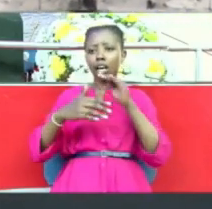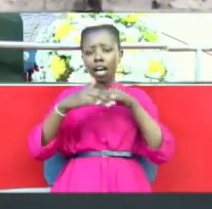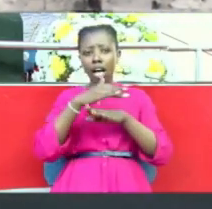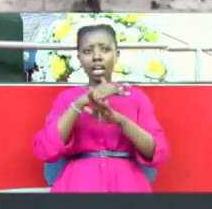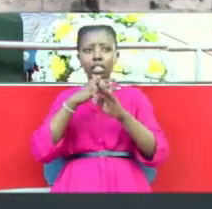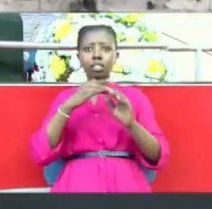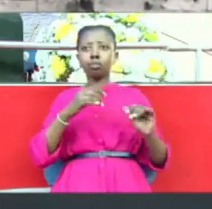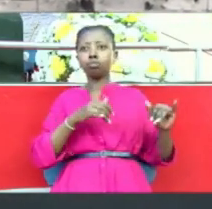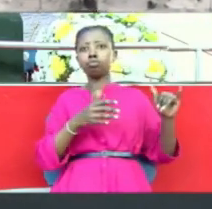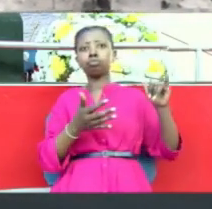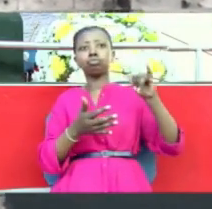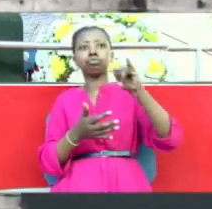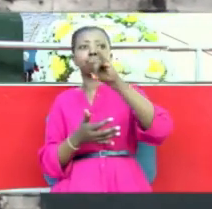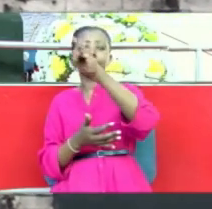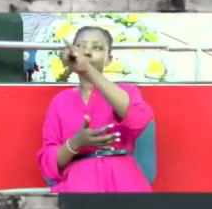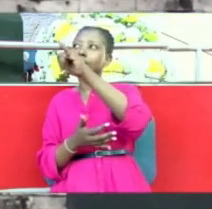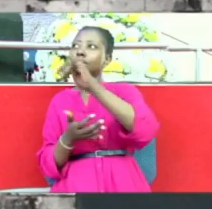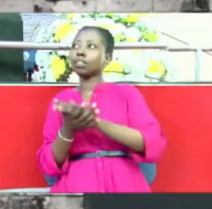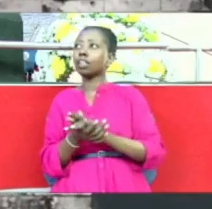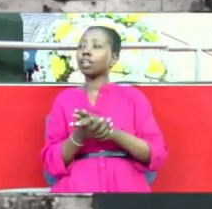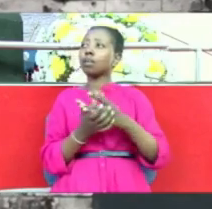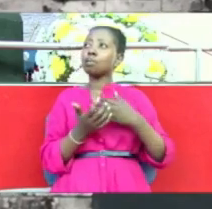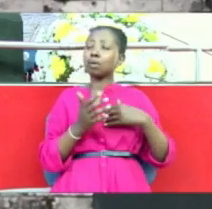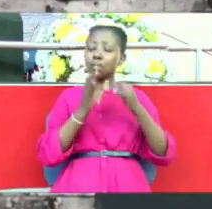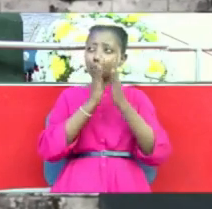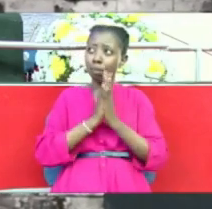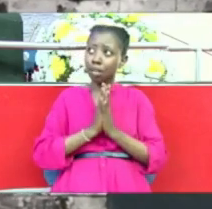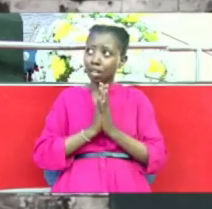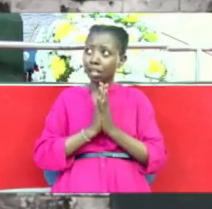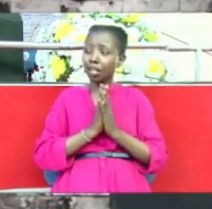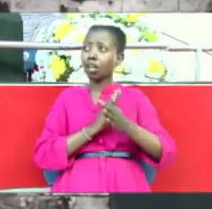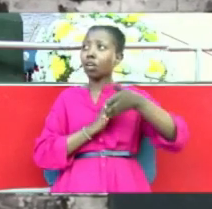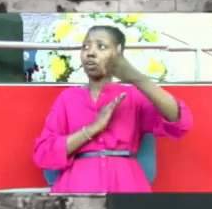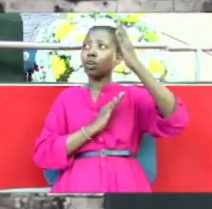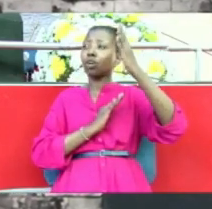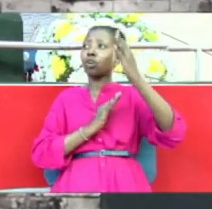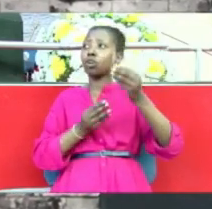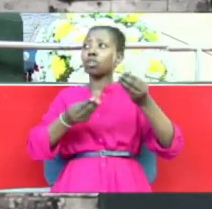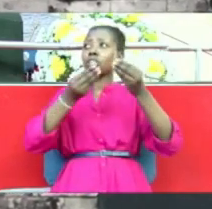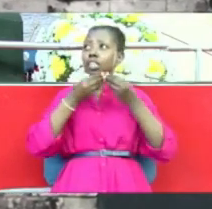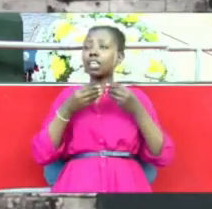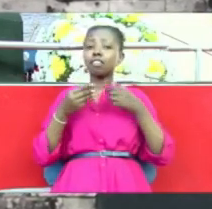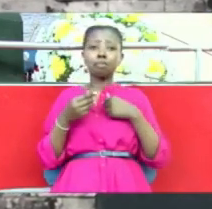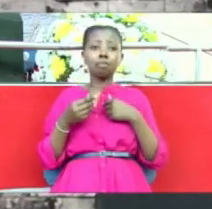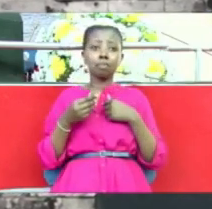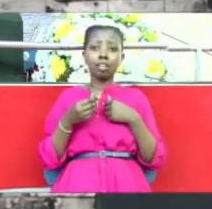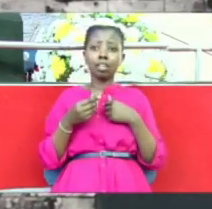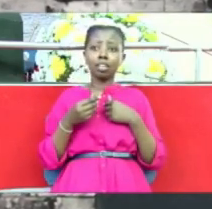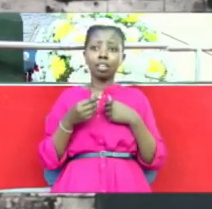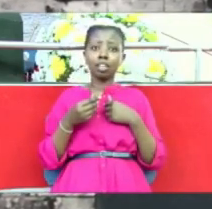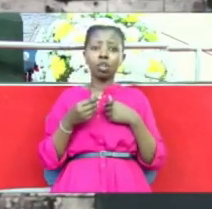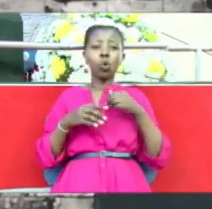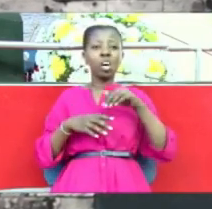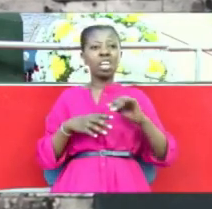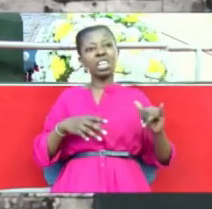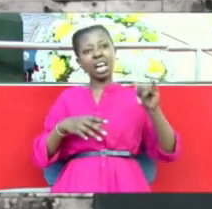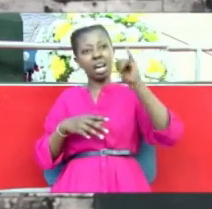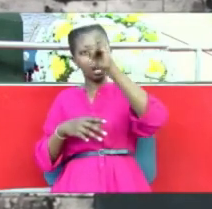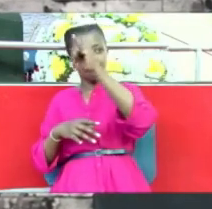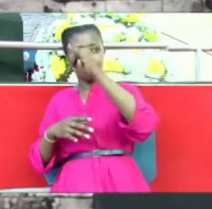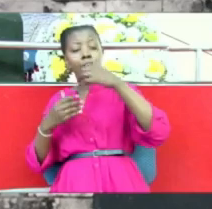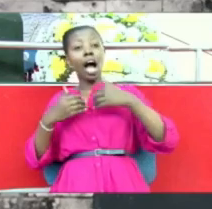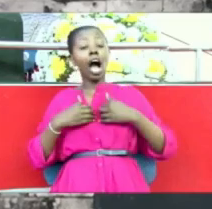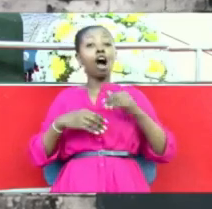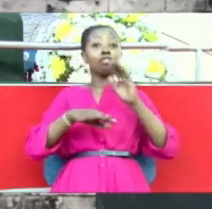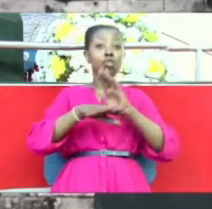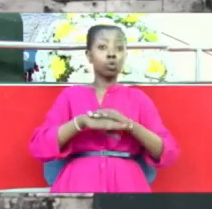Ninaomba Bwana nisaidie nipate pesa niwe nikibebwa na kiti mzuri. Unajua ndege kuna kiti mzuri.